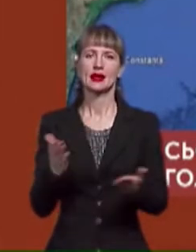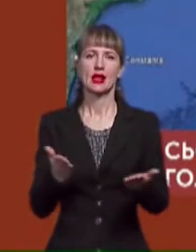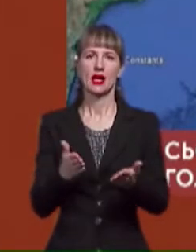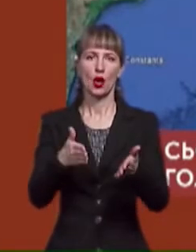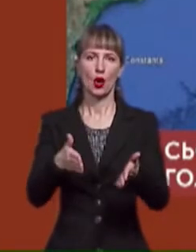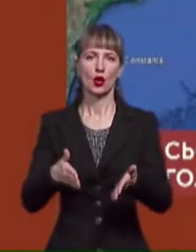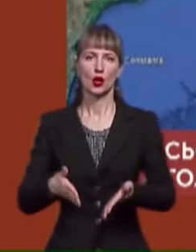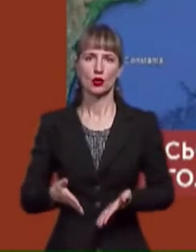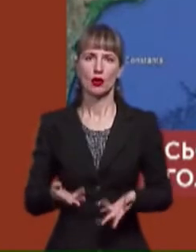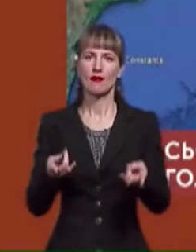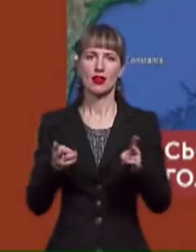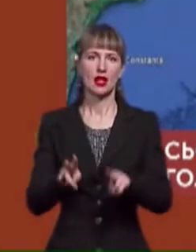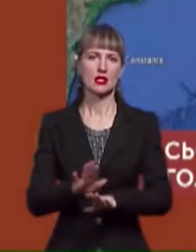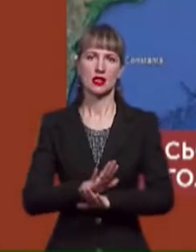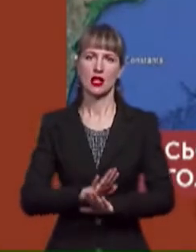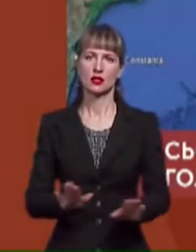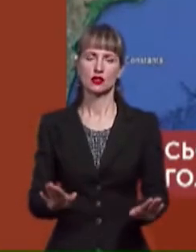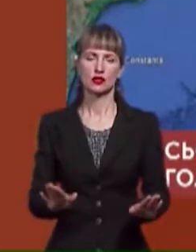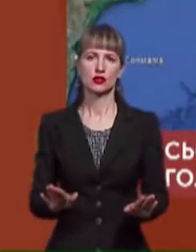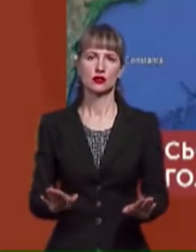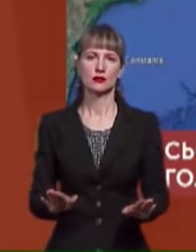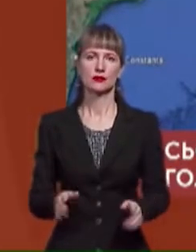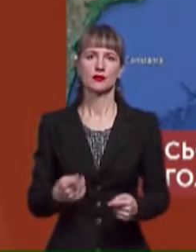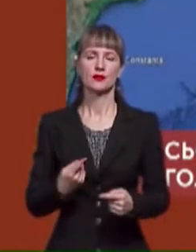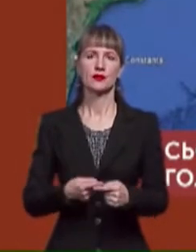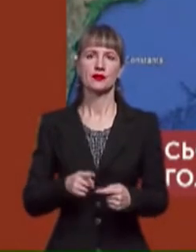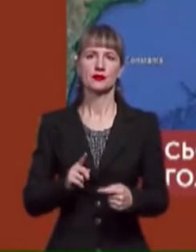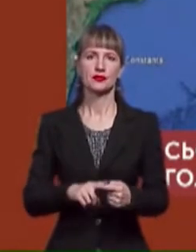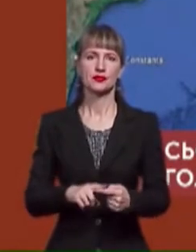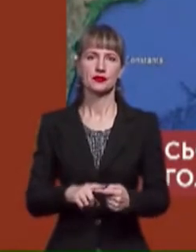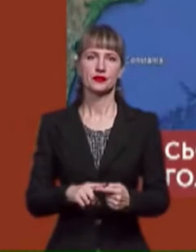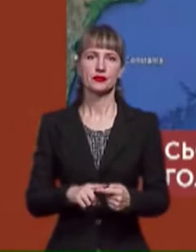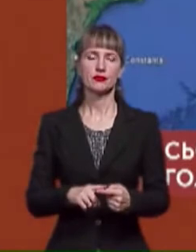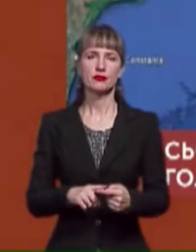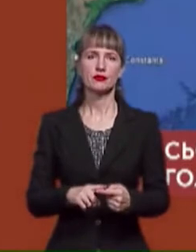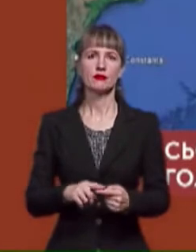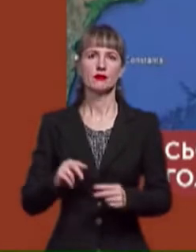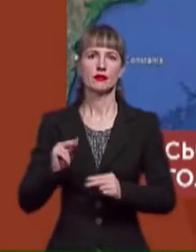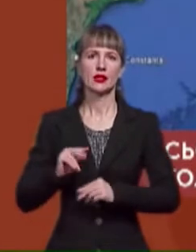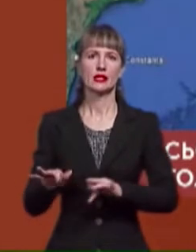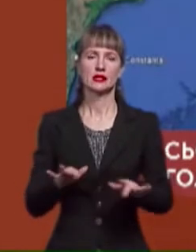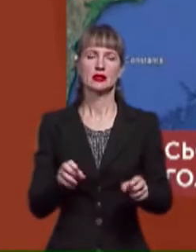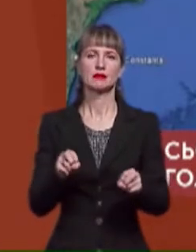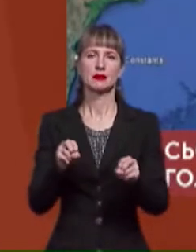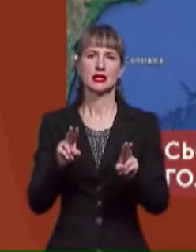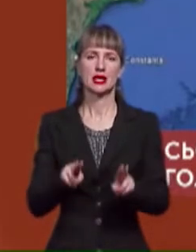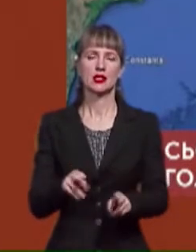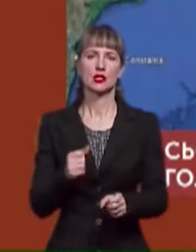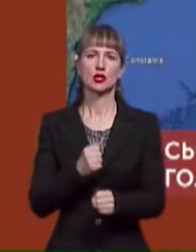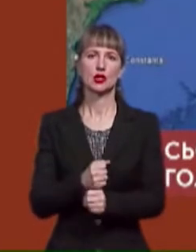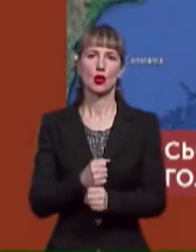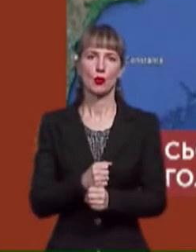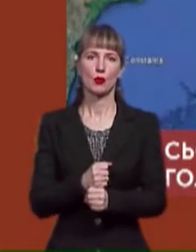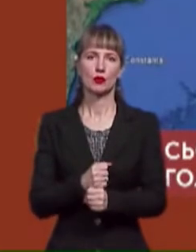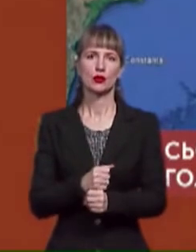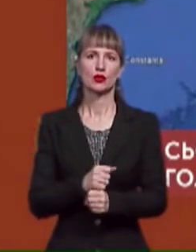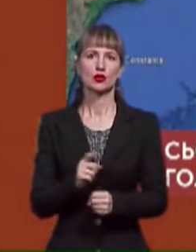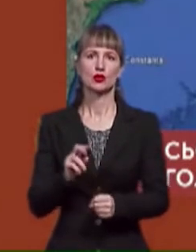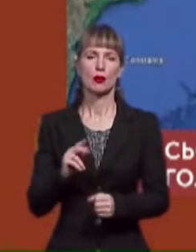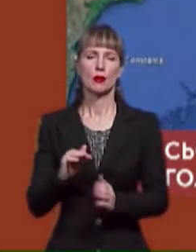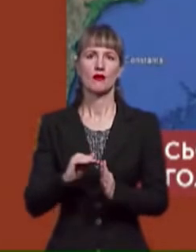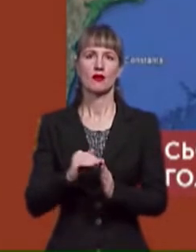не залишив. Не залишив. Тобто це діє спеціально зроблено так, щоб